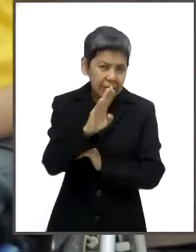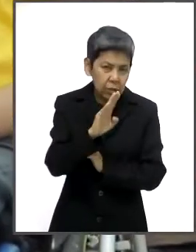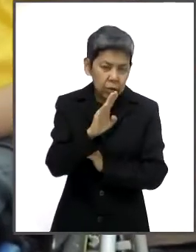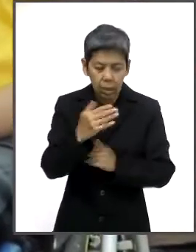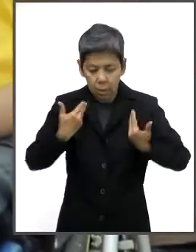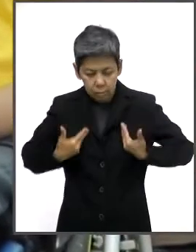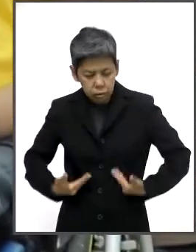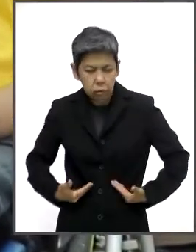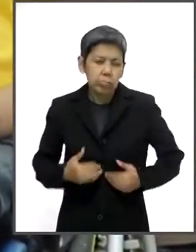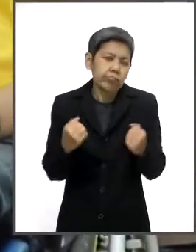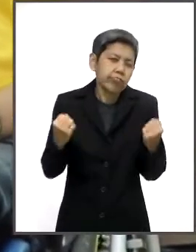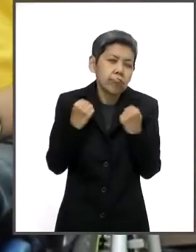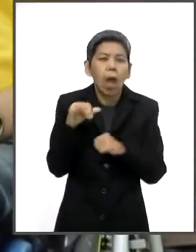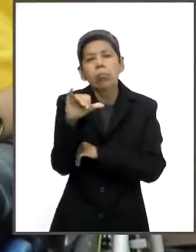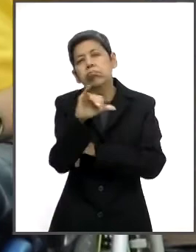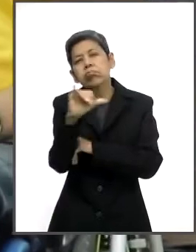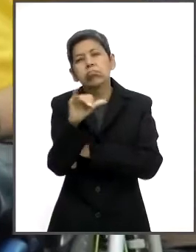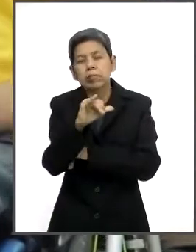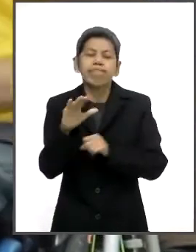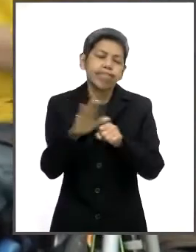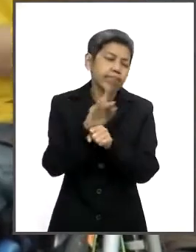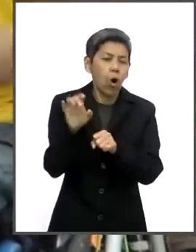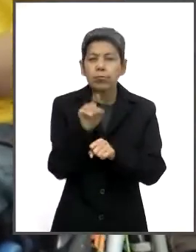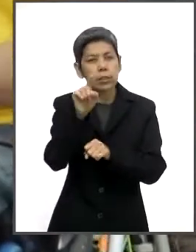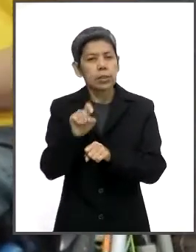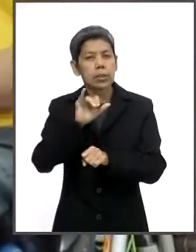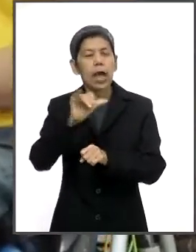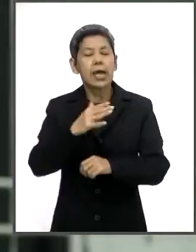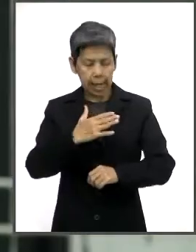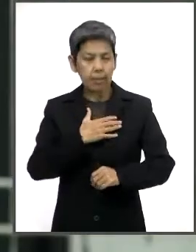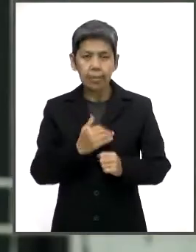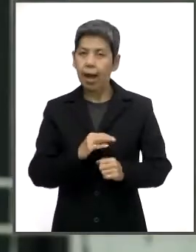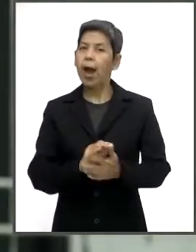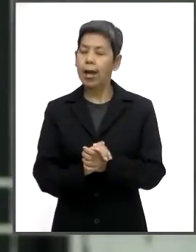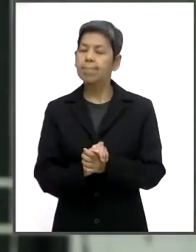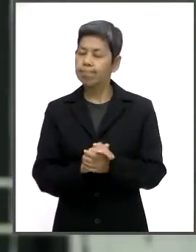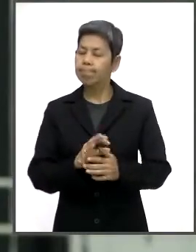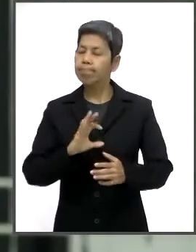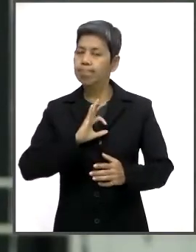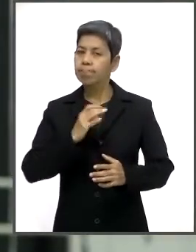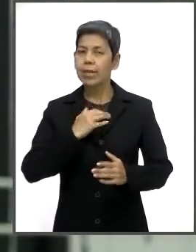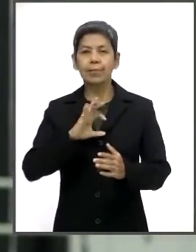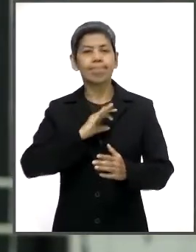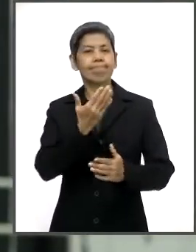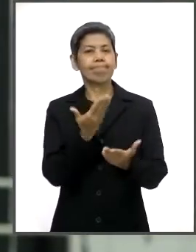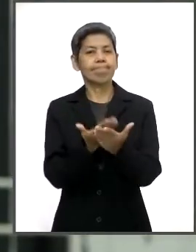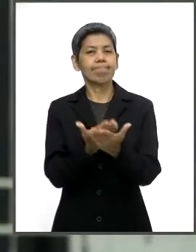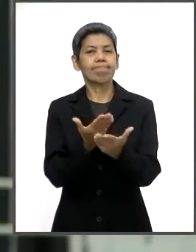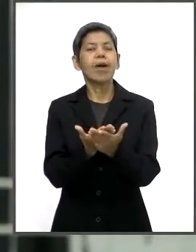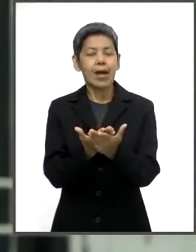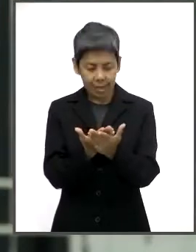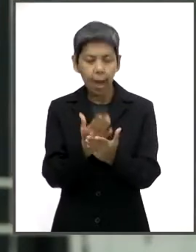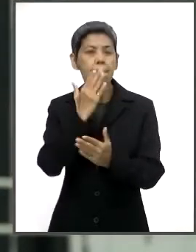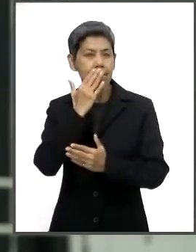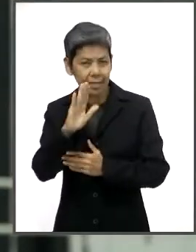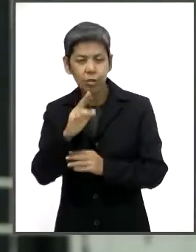ลก็ภาวะร่างกายก็ยังไม่เต็มร้อยค่ะก็แต่ก็ยังได้เหรียญเกียรติกลับมาก็เหรียญเงินนะคะ